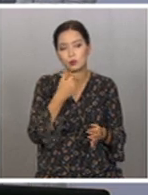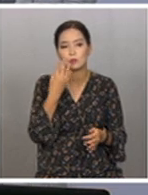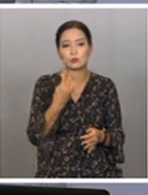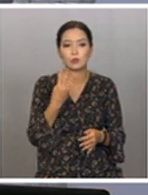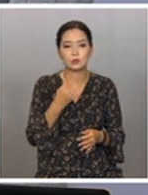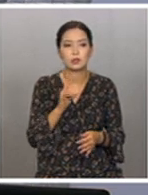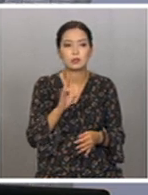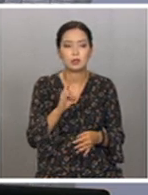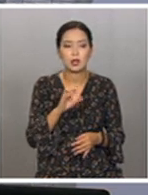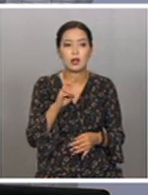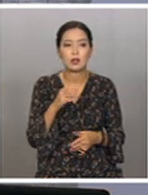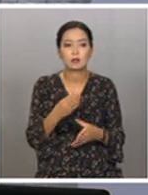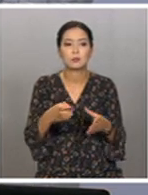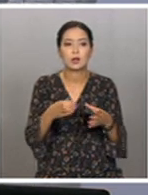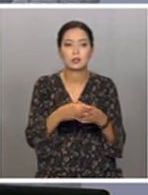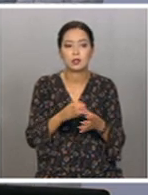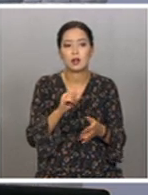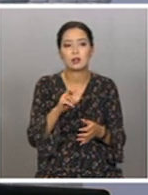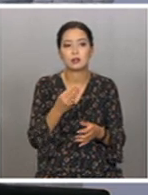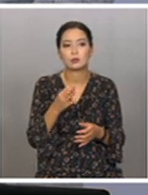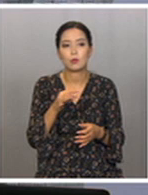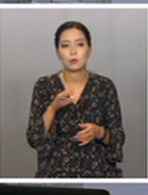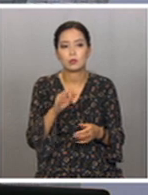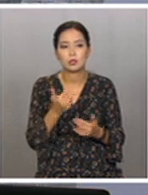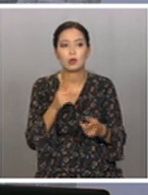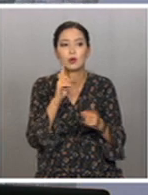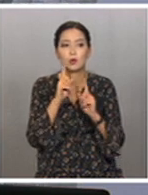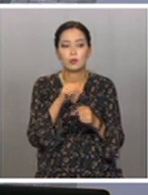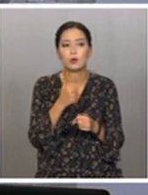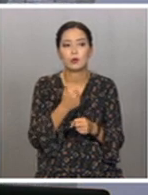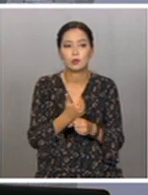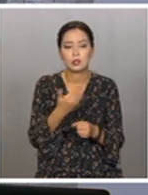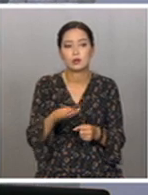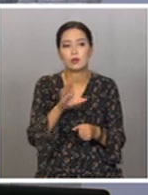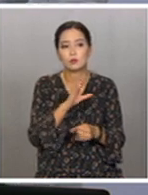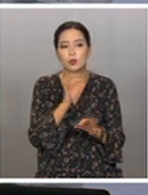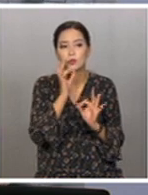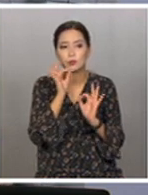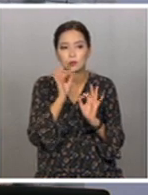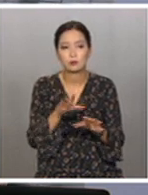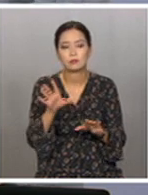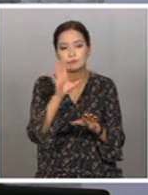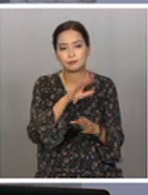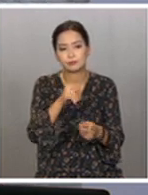қарашасында Алаш партиясы мен Алашорда үкіметінің мүшелеріне кешірім жасау туралы жарлық